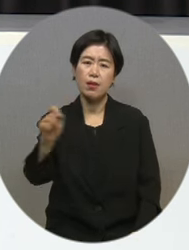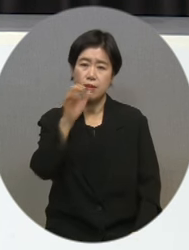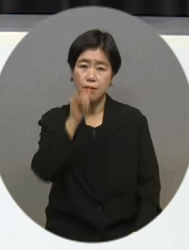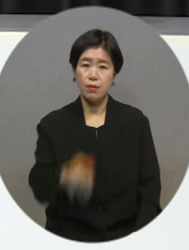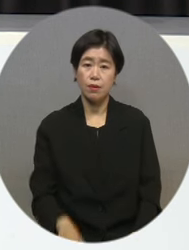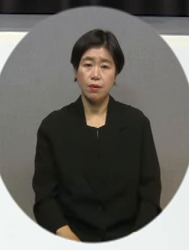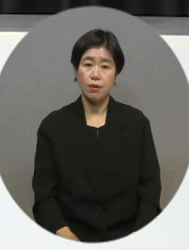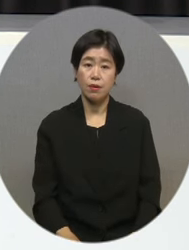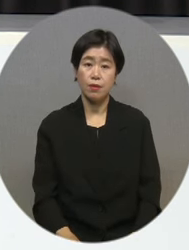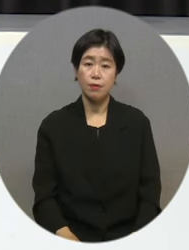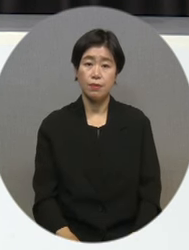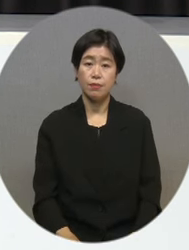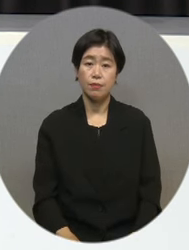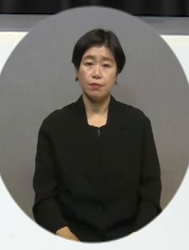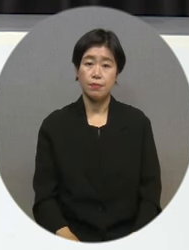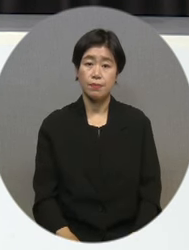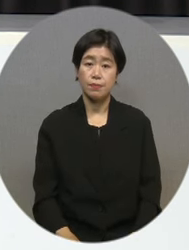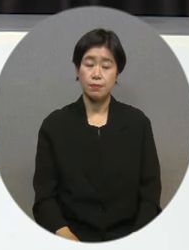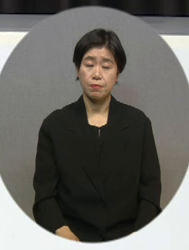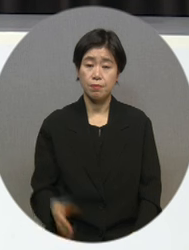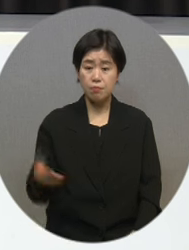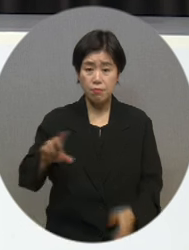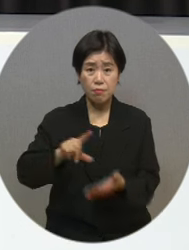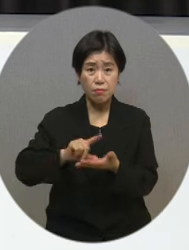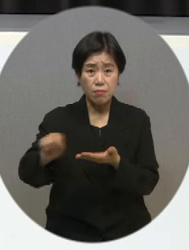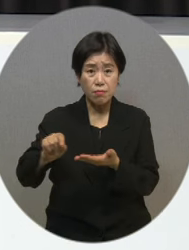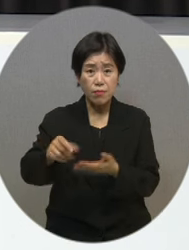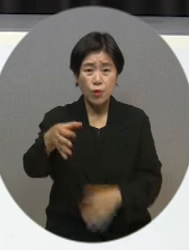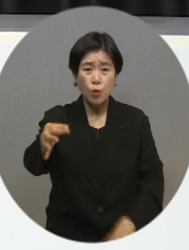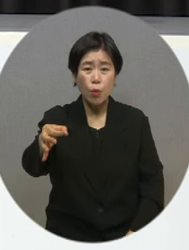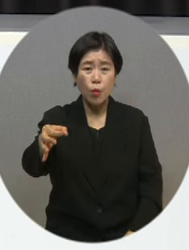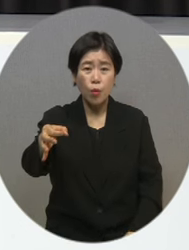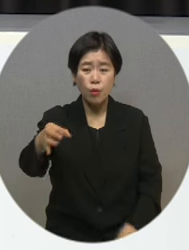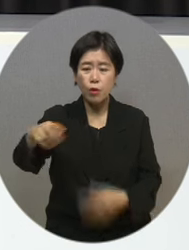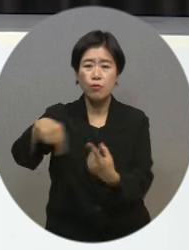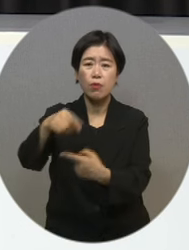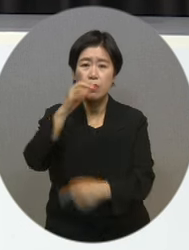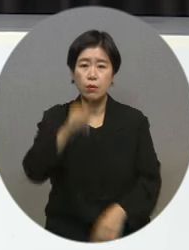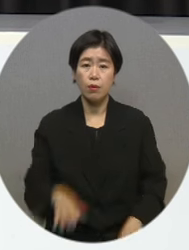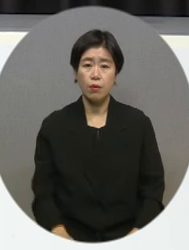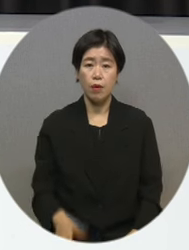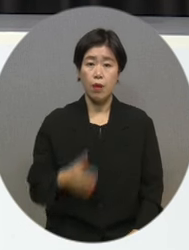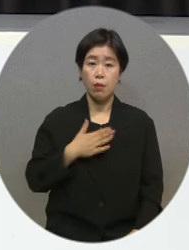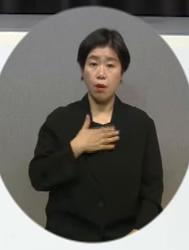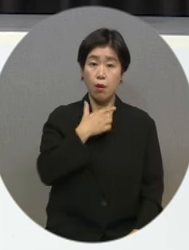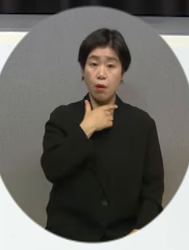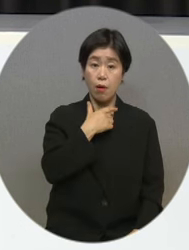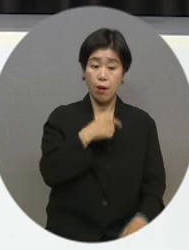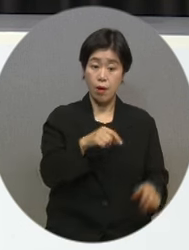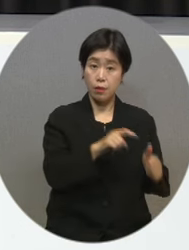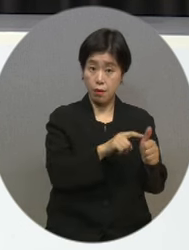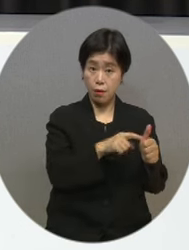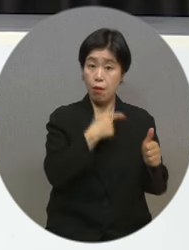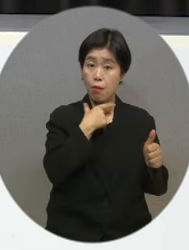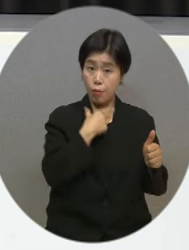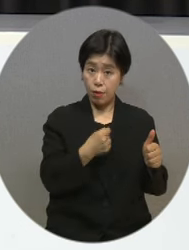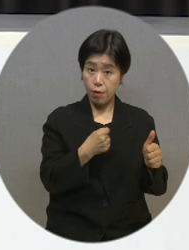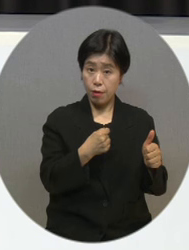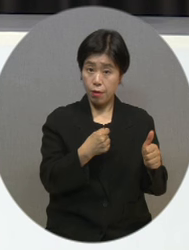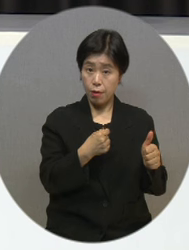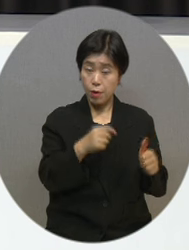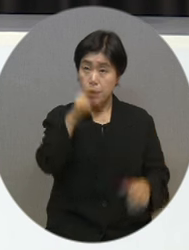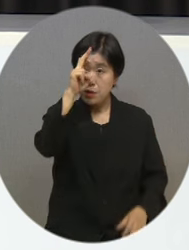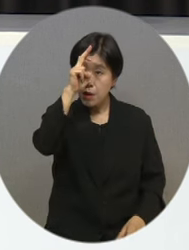운영이 되고 있습니다. 그래서 원하는 시간에 점심 약속을 하면 12시에 원하는 식당을 가려면 9시부터 전화를 해야